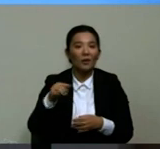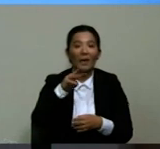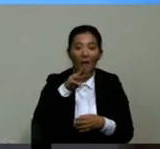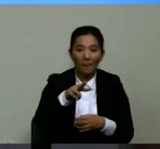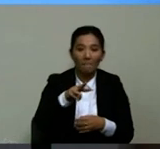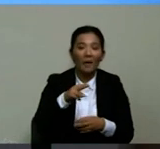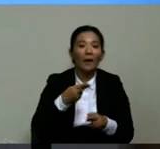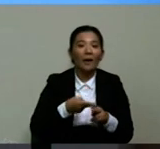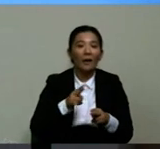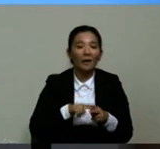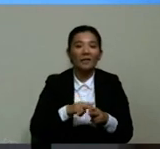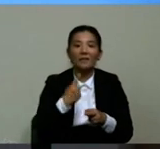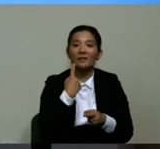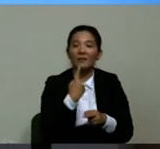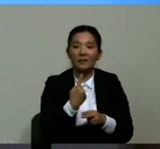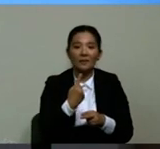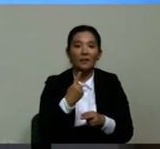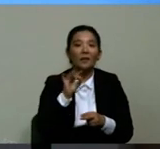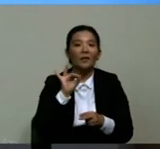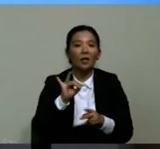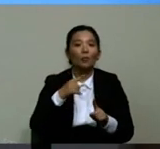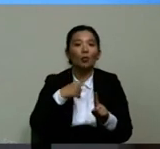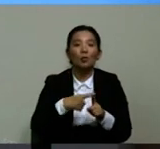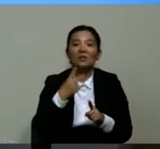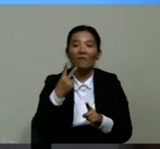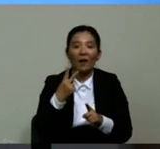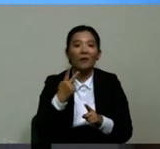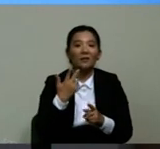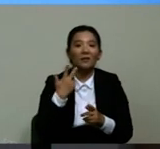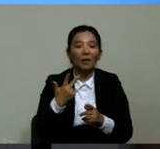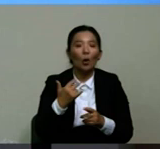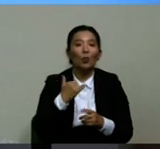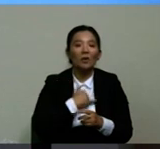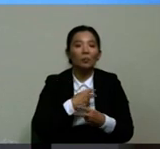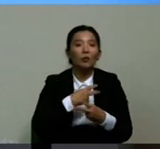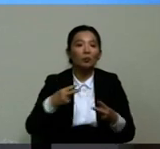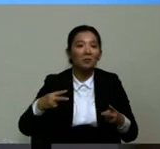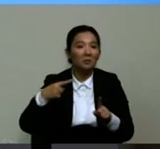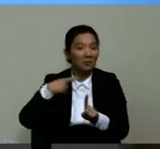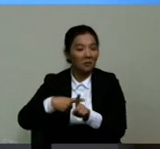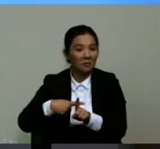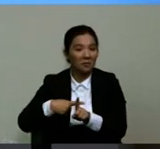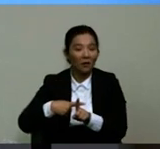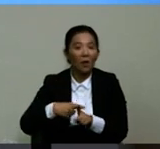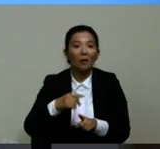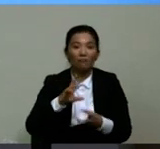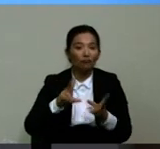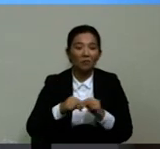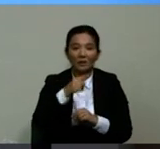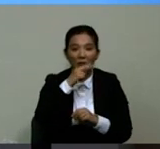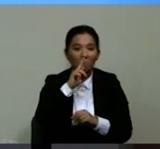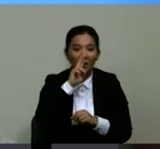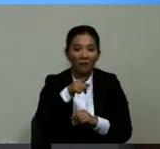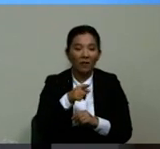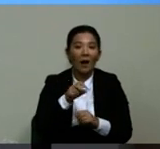да, у нас единица и плюс 2, 3, у нас получилось крестик. То есть неправильно.